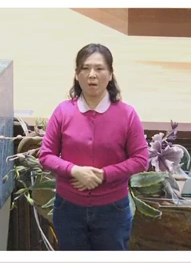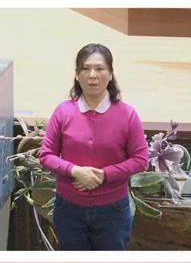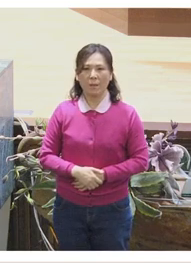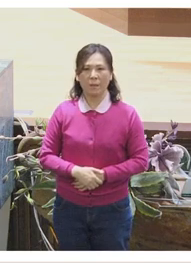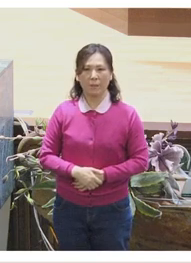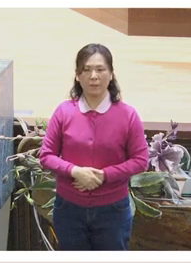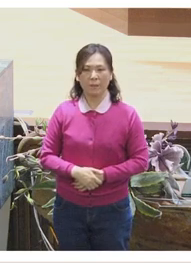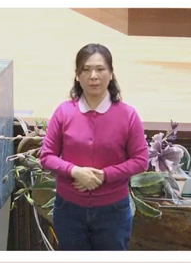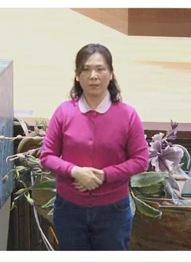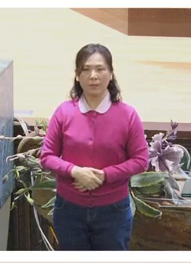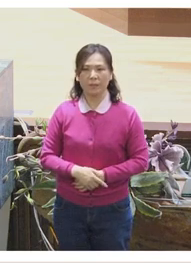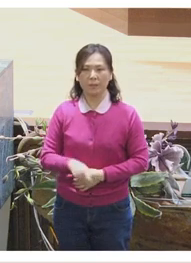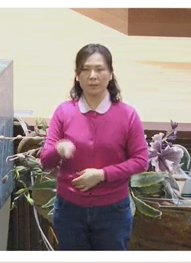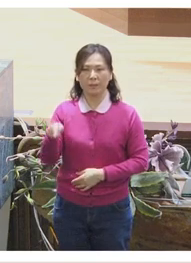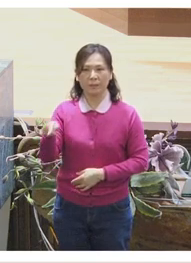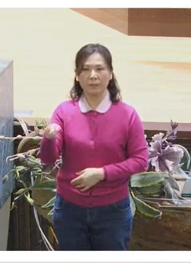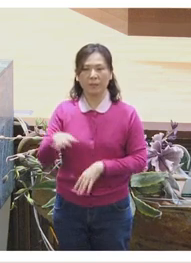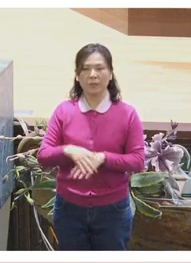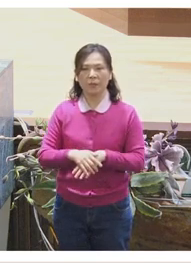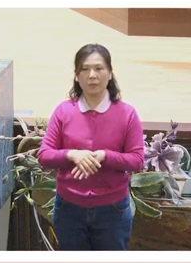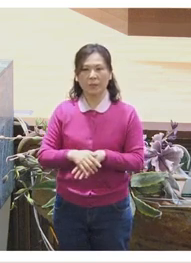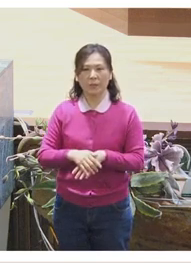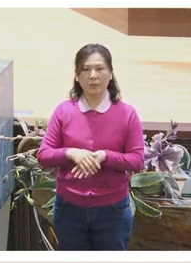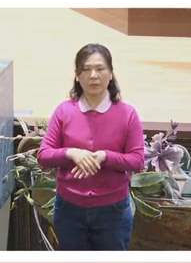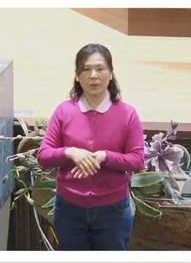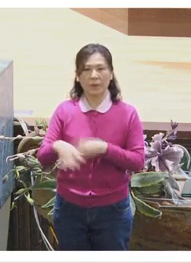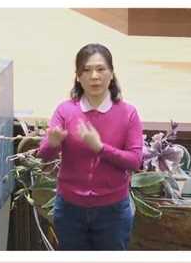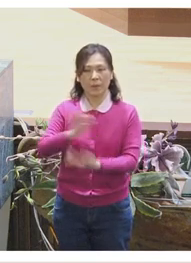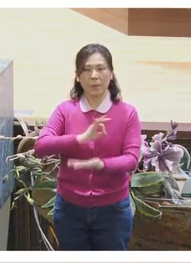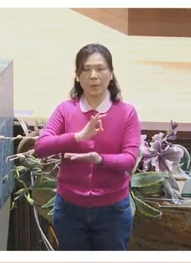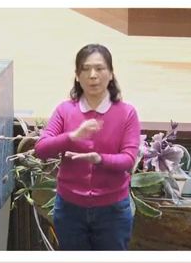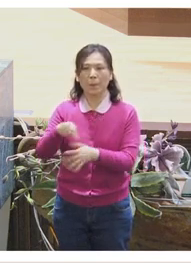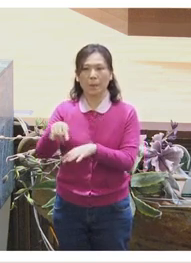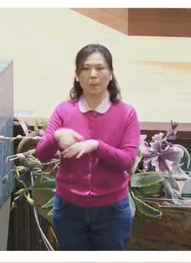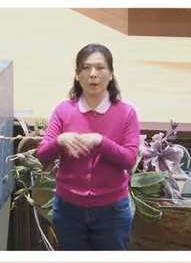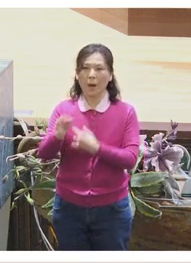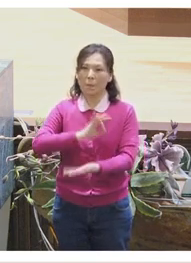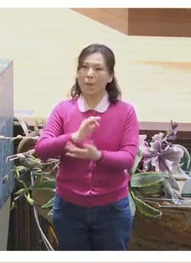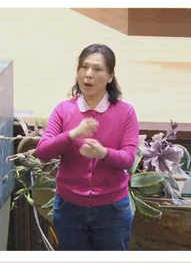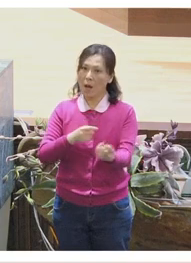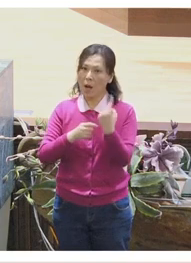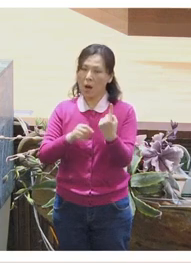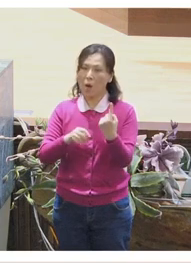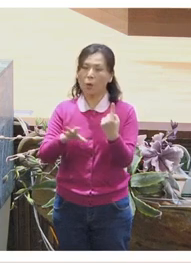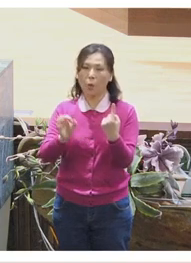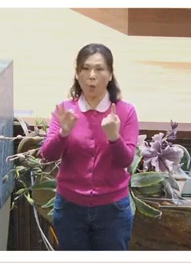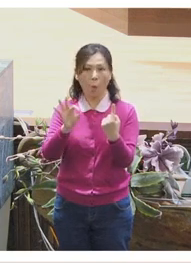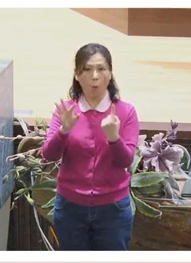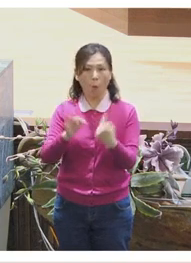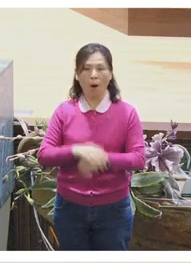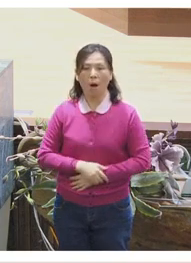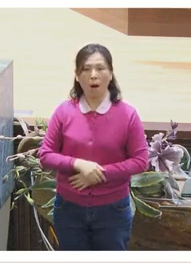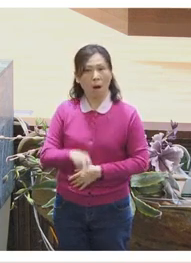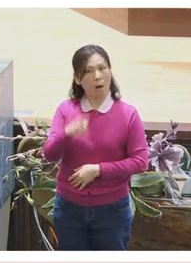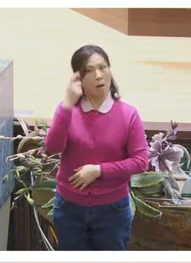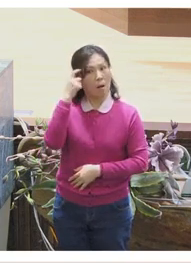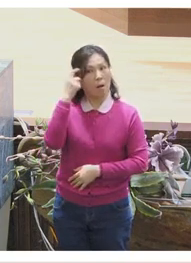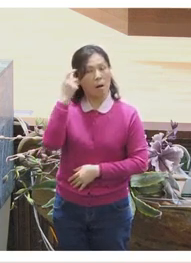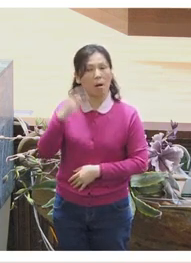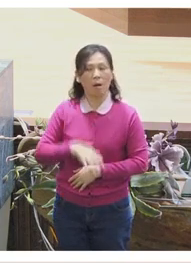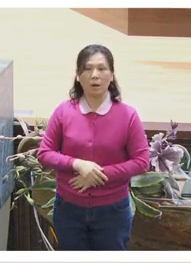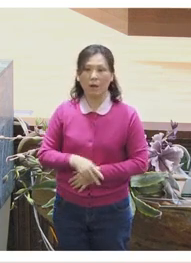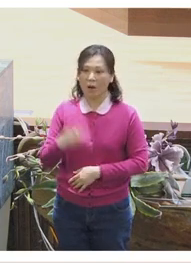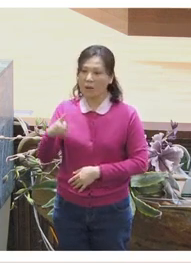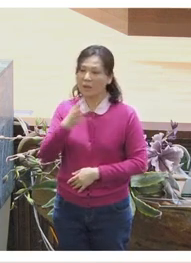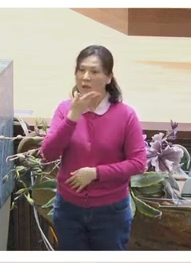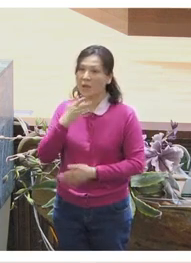个炼钢业给那个明祥金是500块。那你想想看，我没有去再利用，